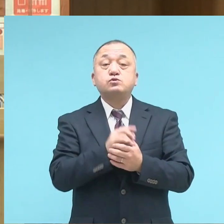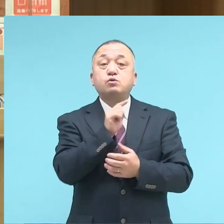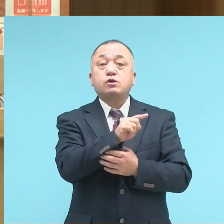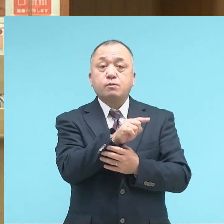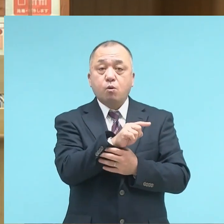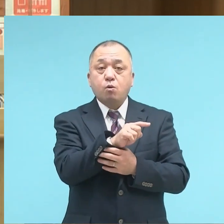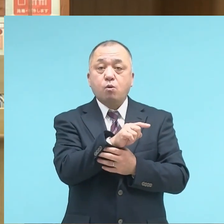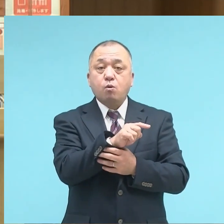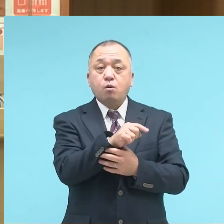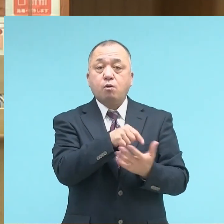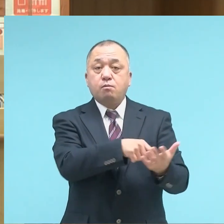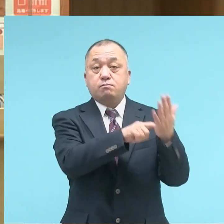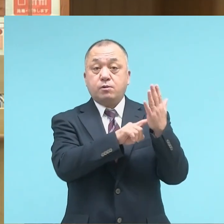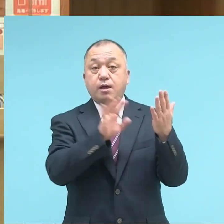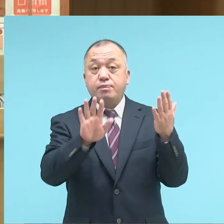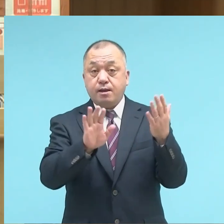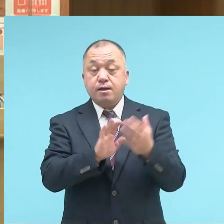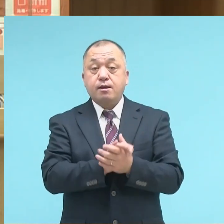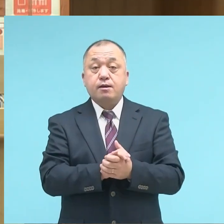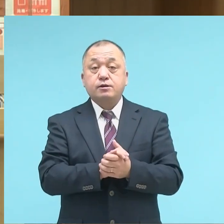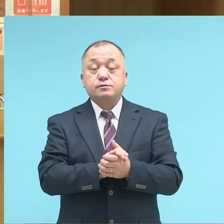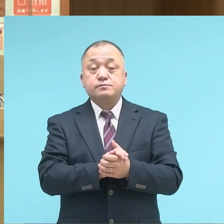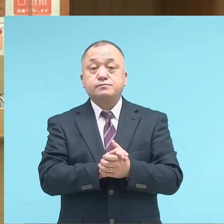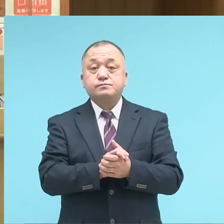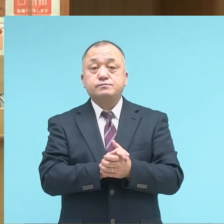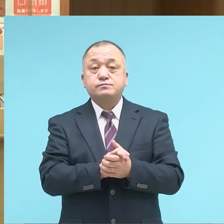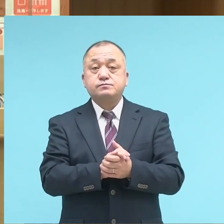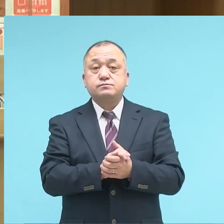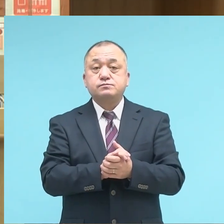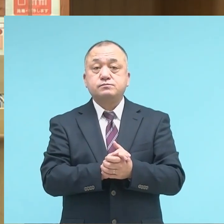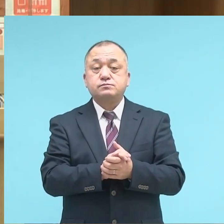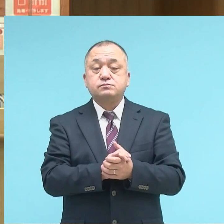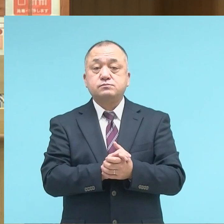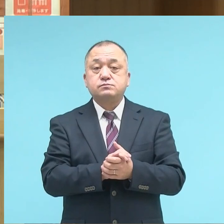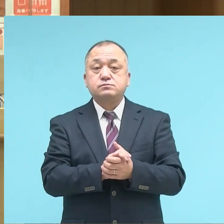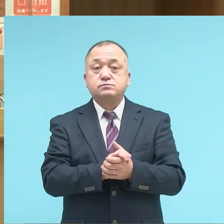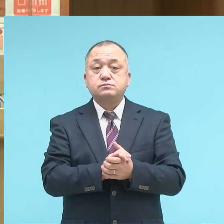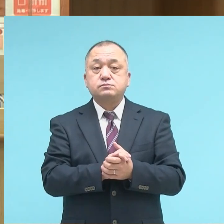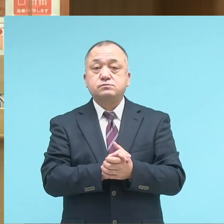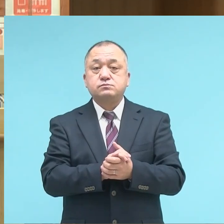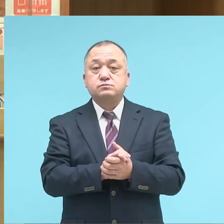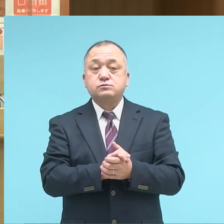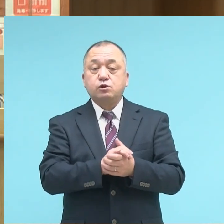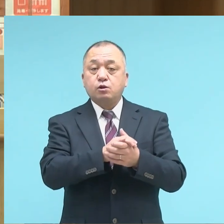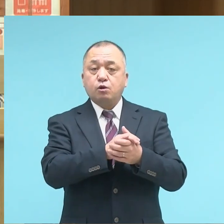てきたと思うんですけれども、なんていうんでしょうかね、動画の方で引き